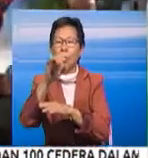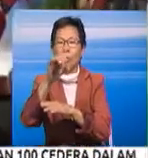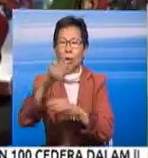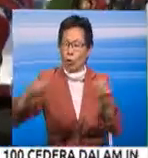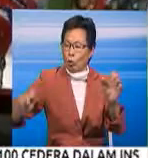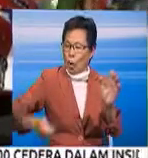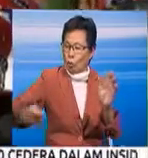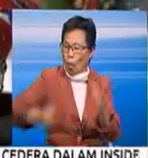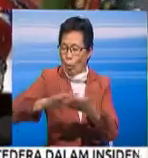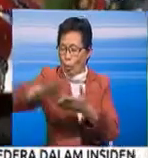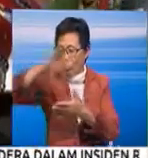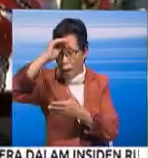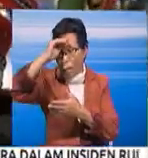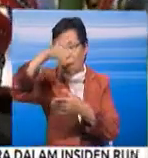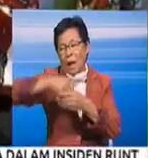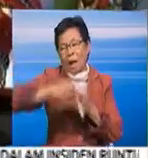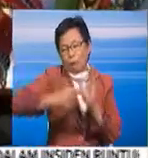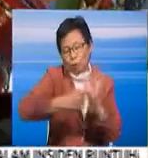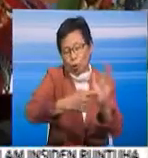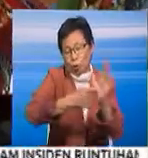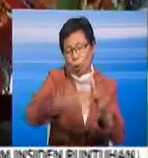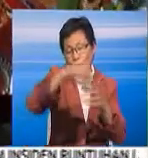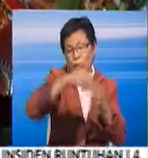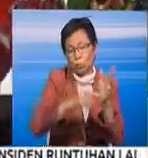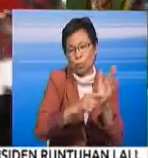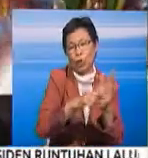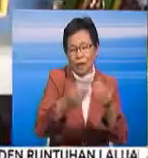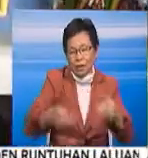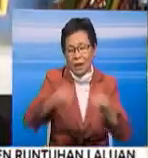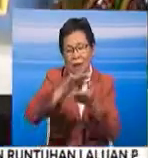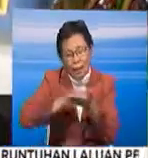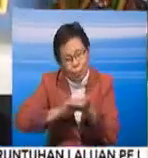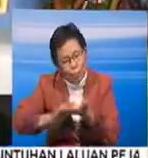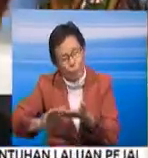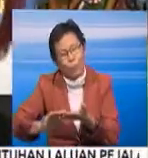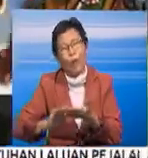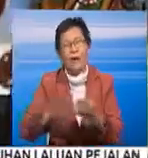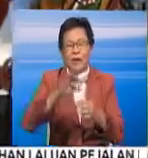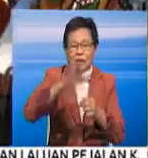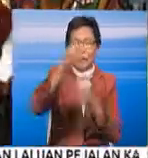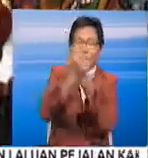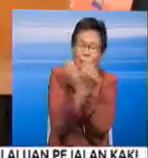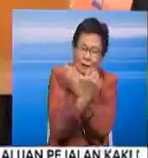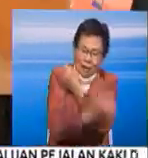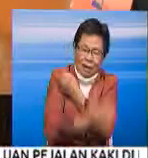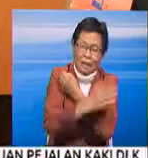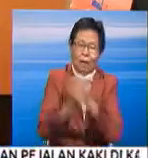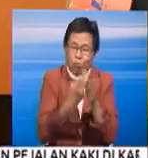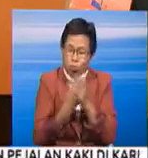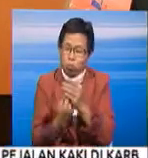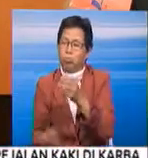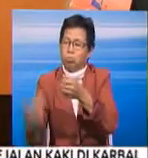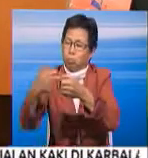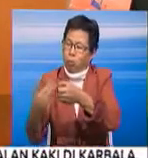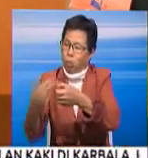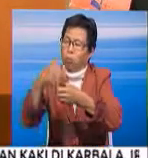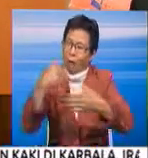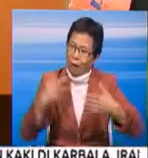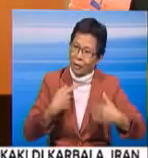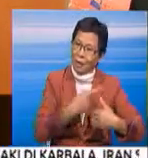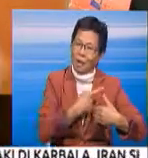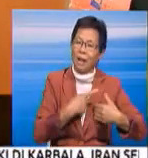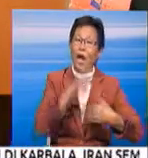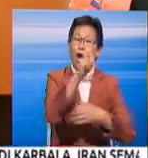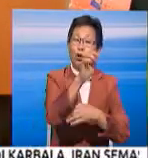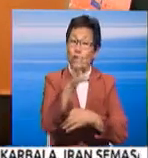Dalam setiap pelopor persembahannya, beliau akan memasukkan nilai murni, semangat patriotik serta perpaduan. Lepas tu kita pula sebagai tok